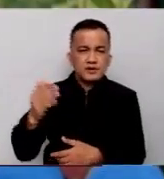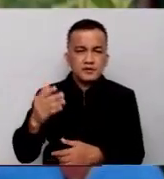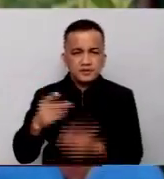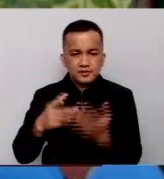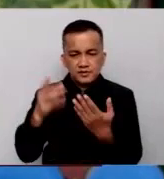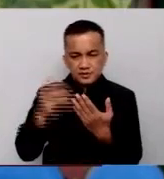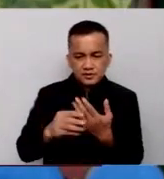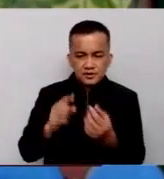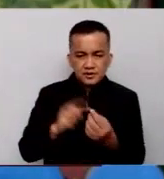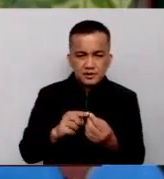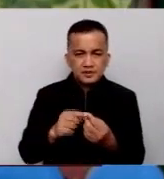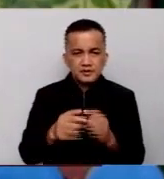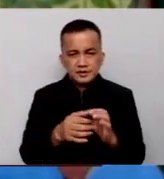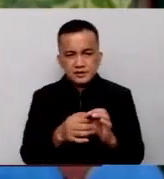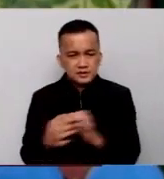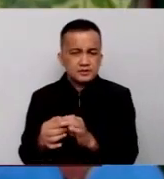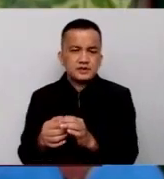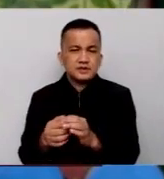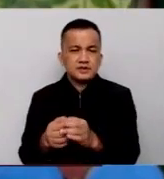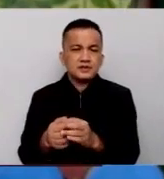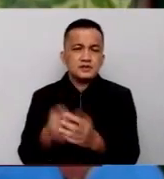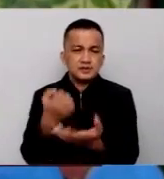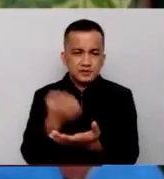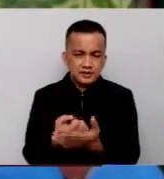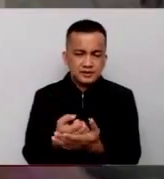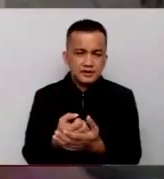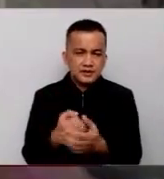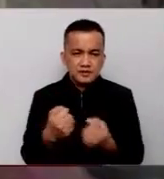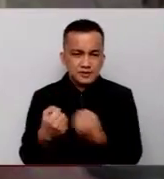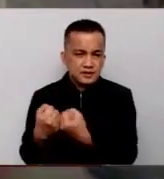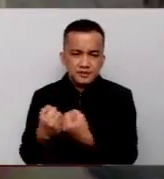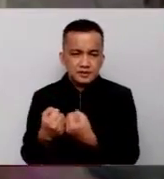sa ekonomiya, paglaban sa korupsyon at droga.